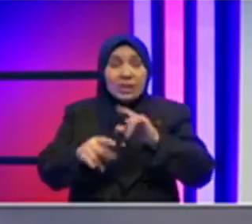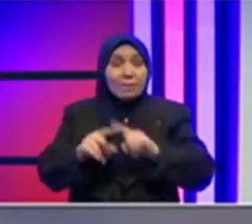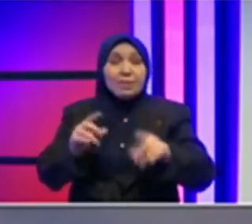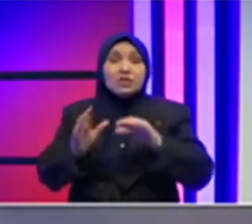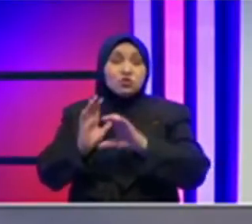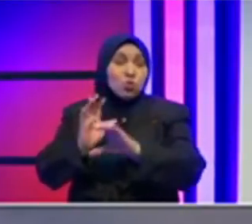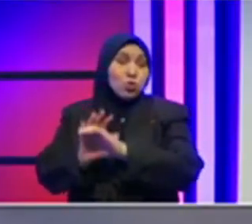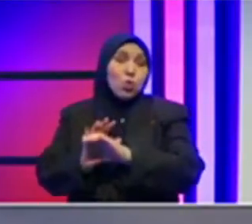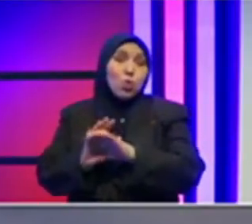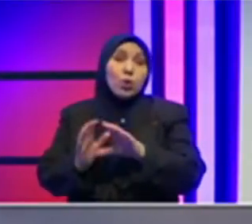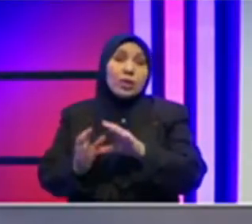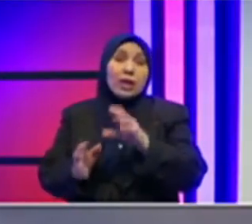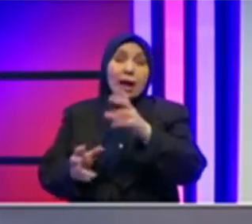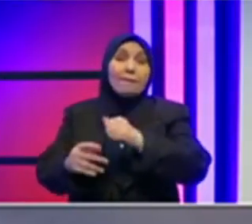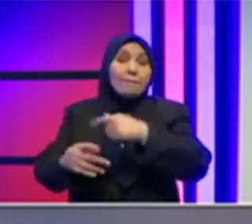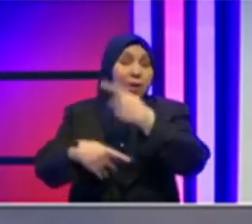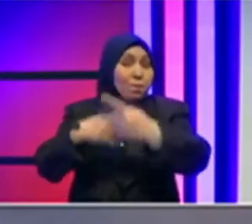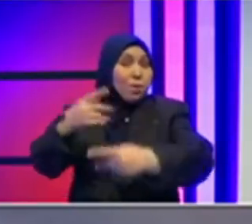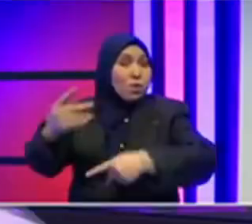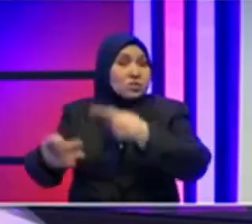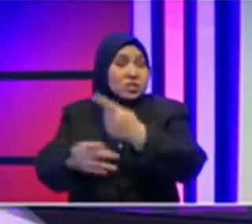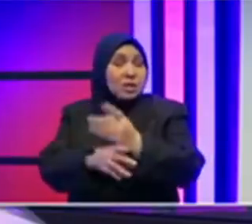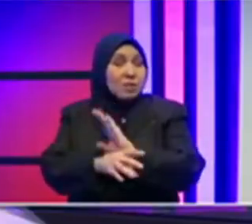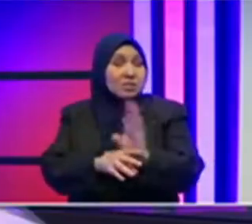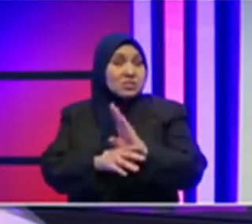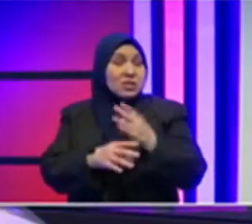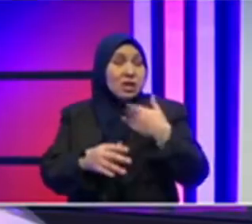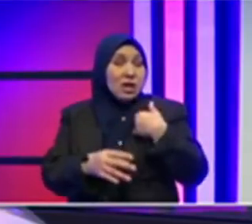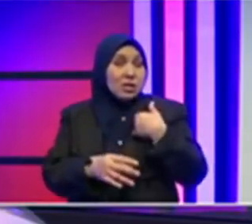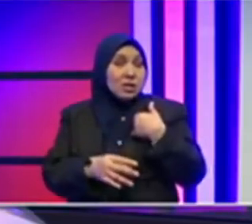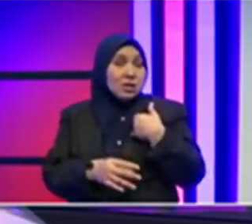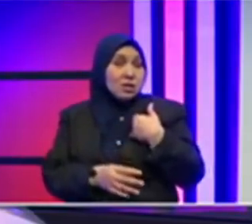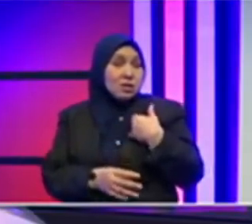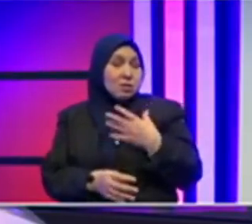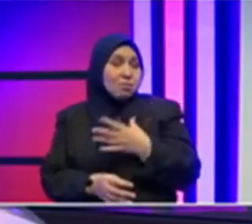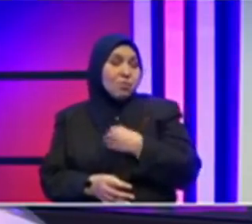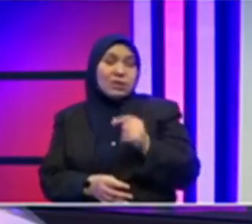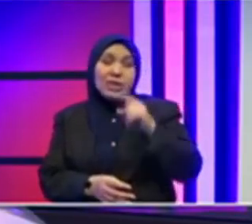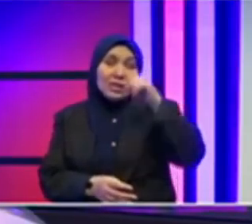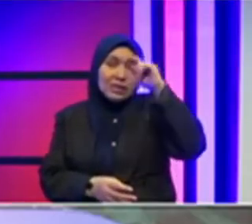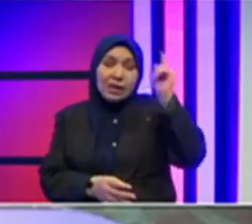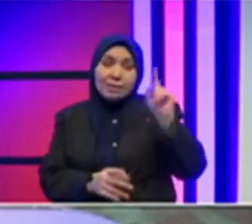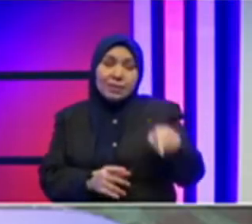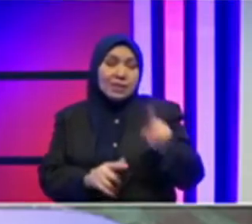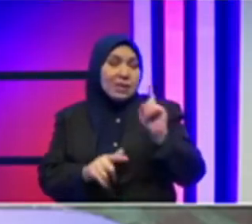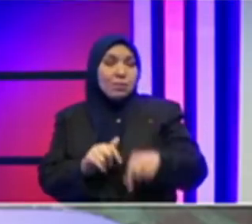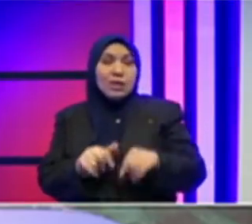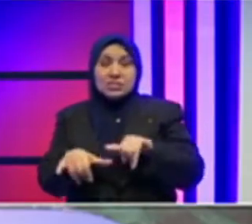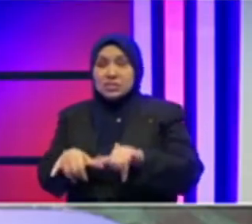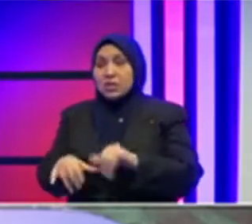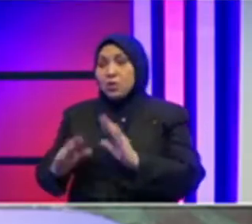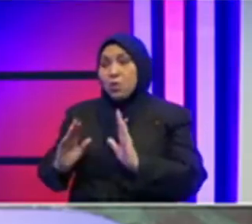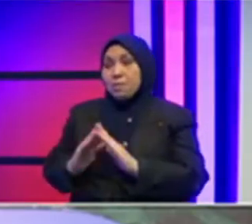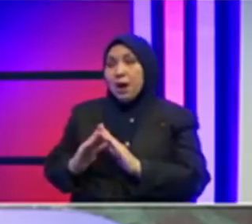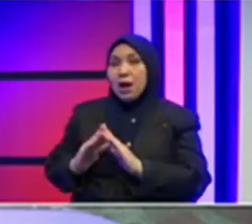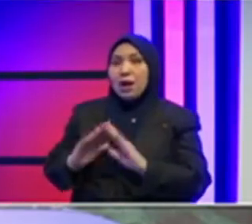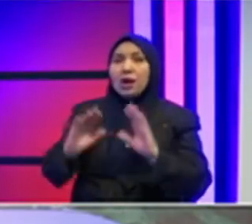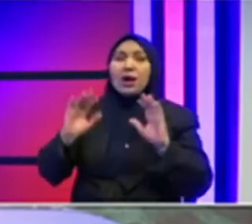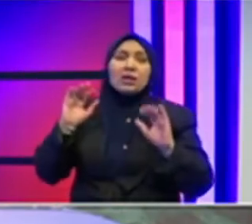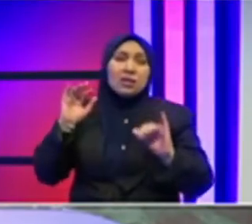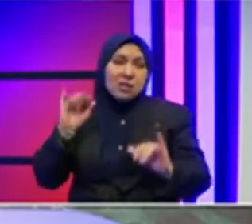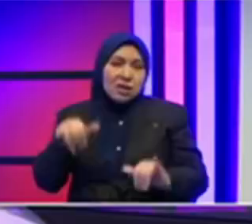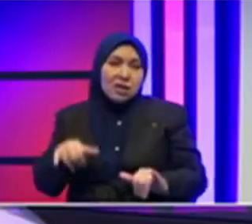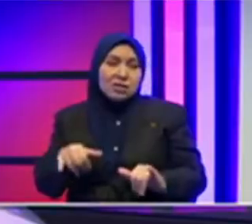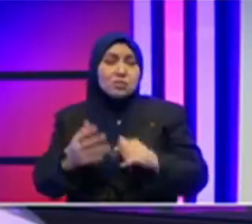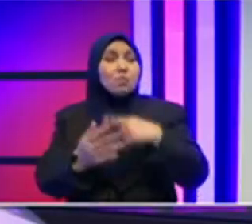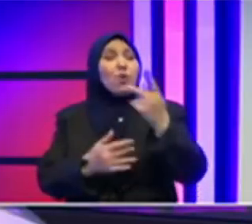pergi ambil projek bisnes ke, tengok ada kucing hitam, alamak ni tak boleh pergi ni, duduk rumah kan, duduk rumah memanglah confirm